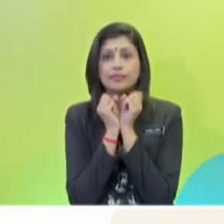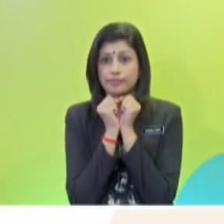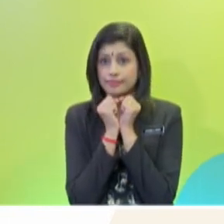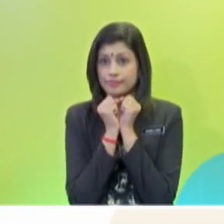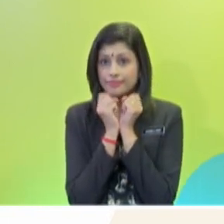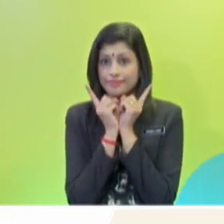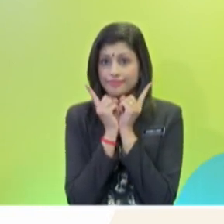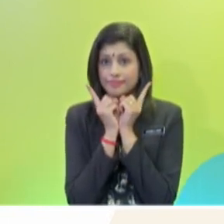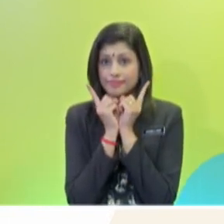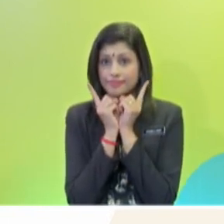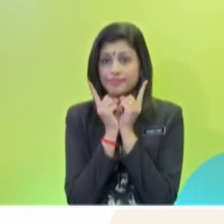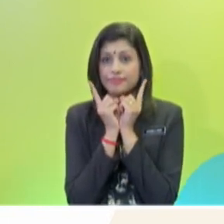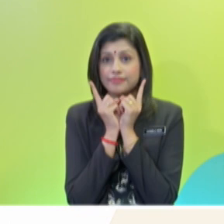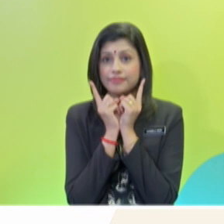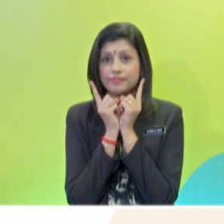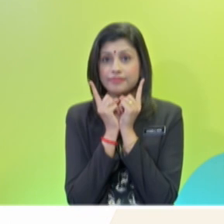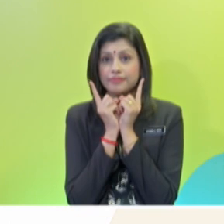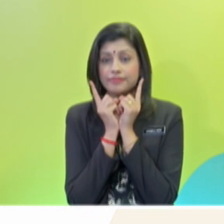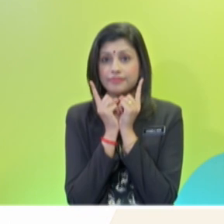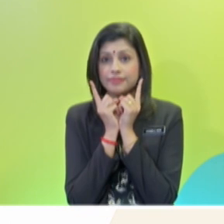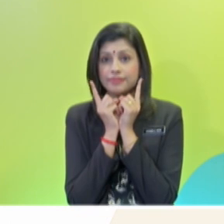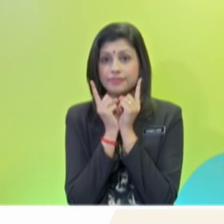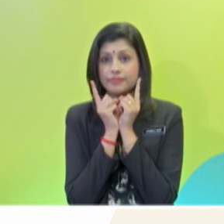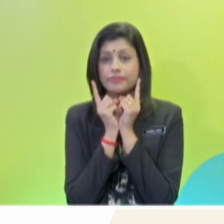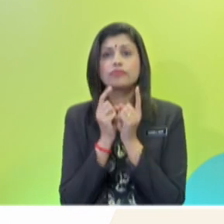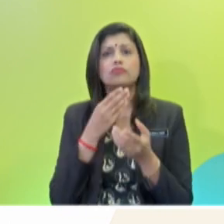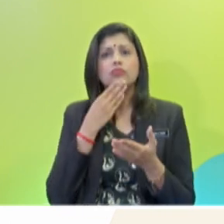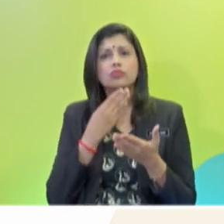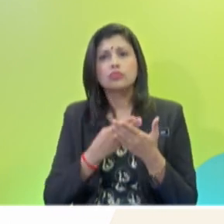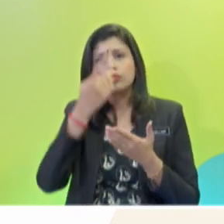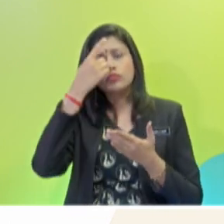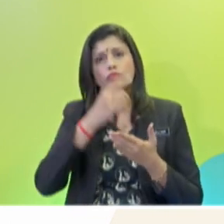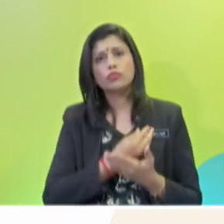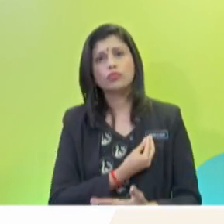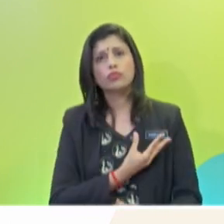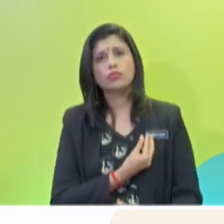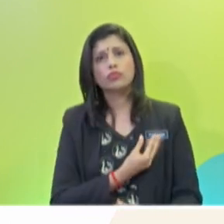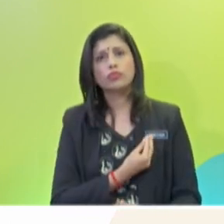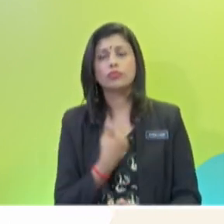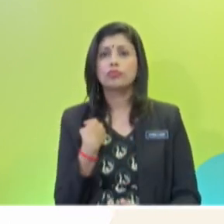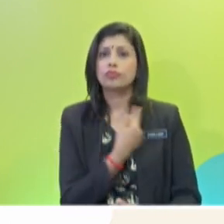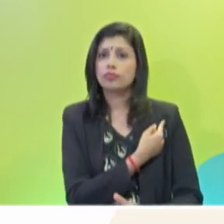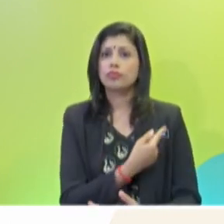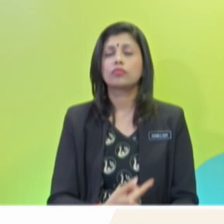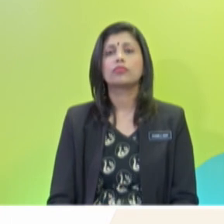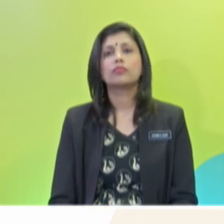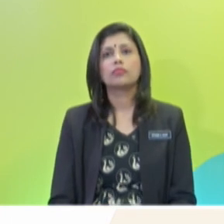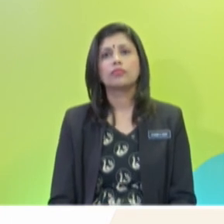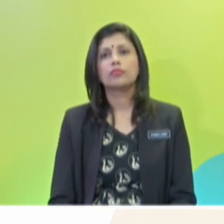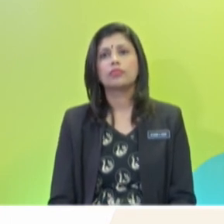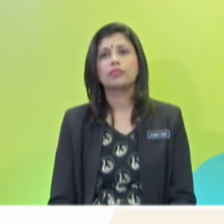sebut sawi. Sayur sawi ni dia baik tau untuk jantung dan sistem kita ni, imun kita ni.